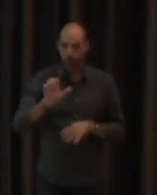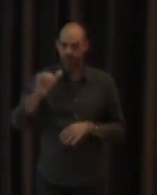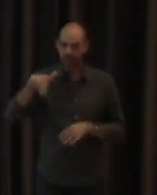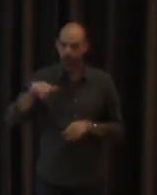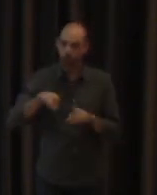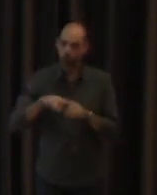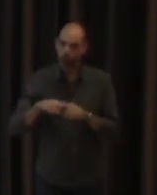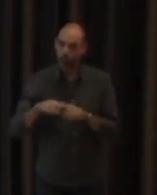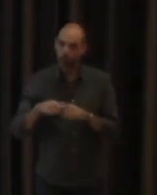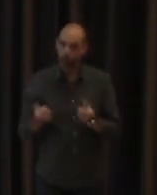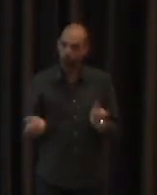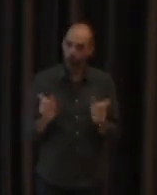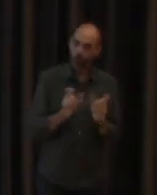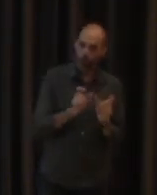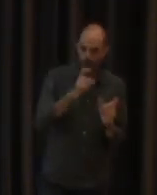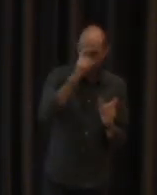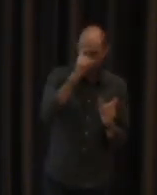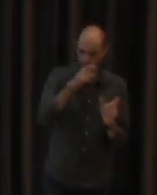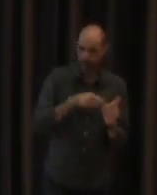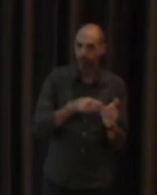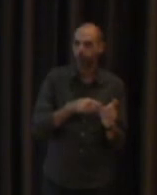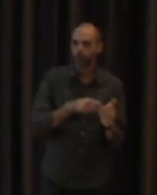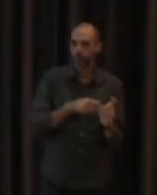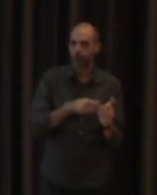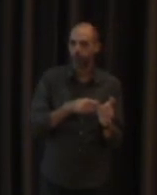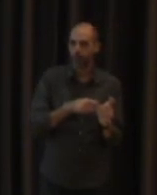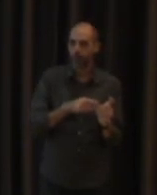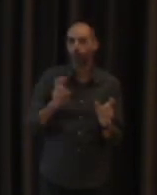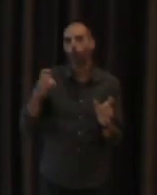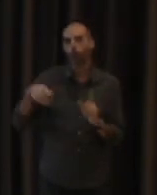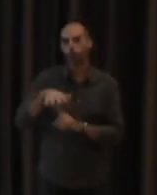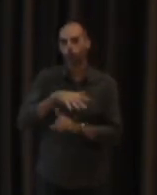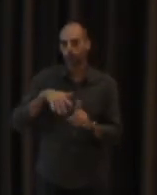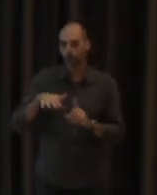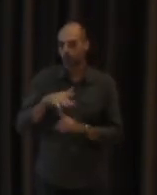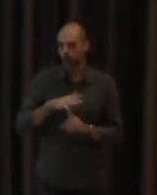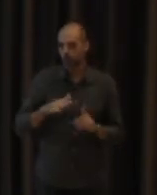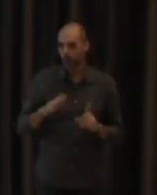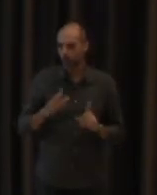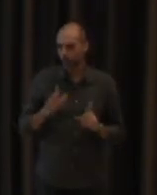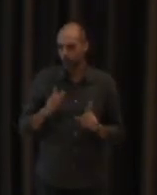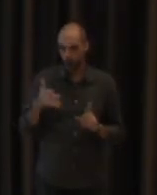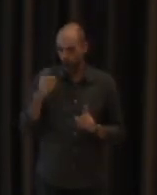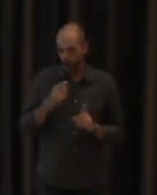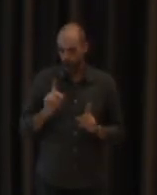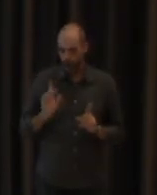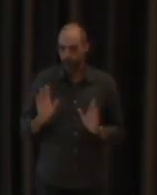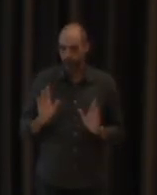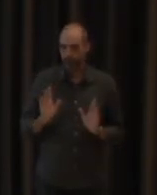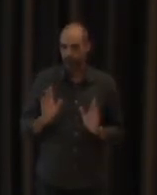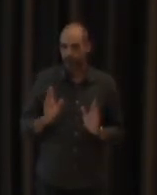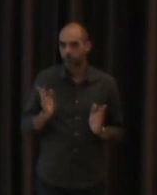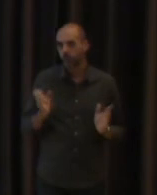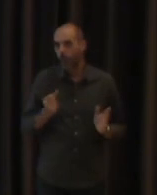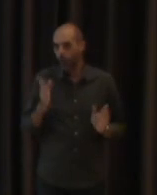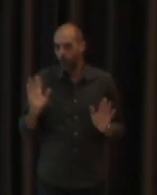nom. I són contextos sintàctics. En altres contextos no pot aparèixer així, ni algun